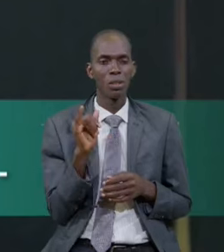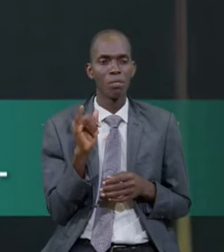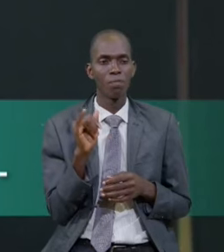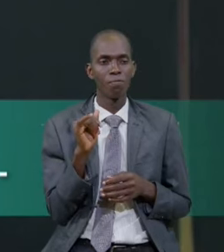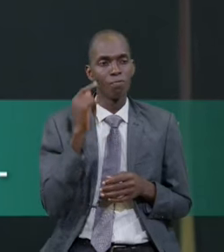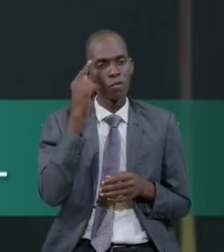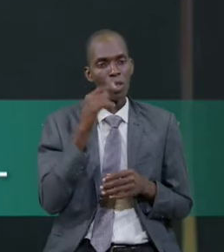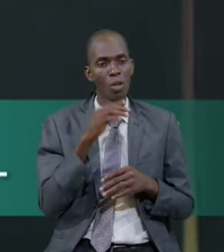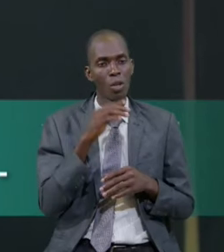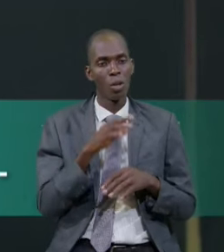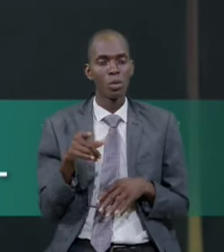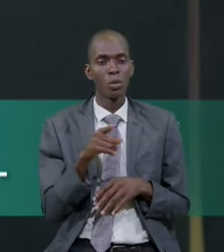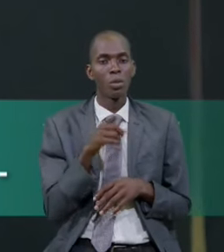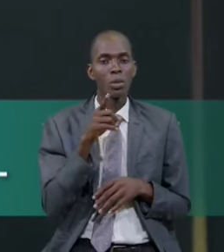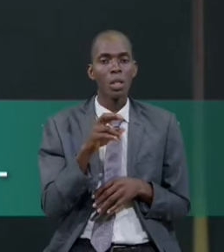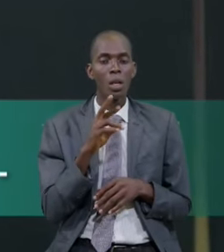Verset